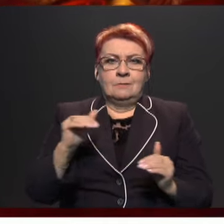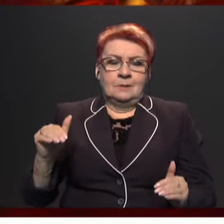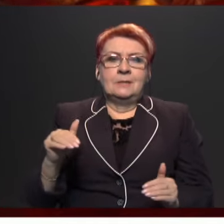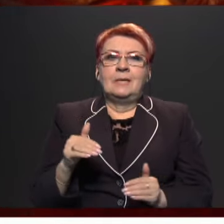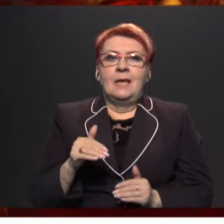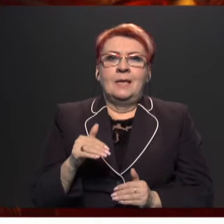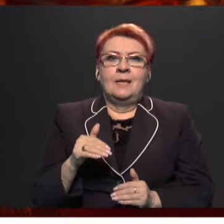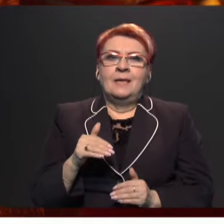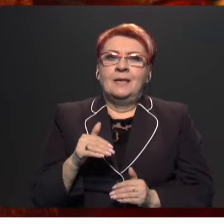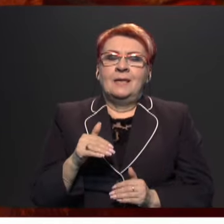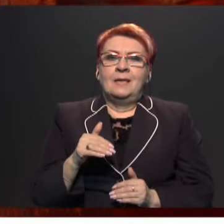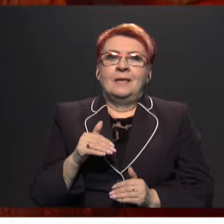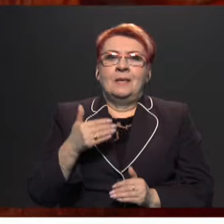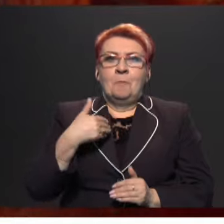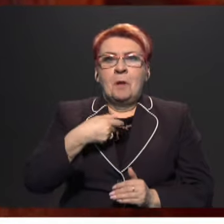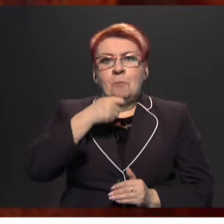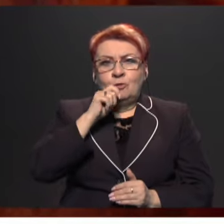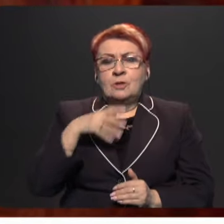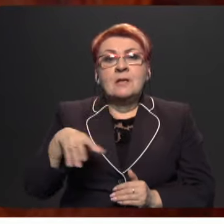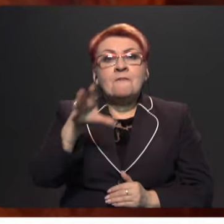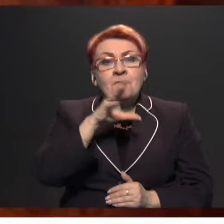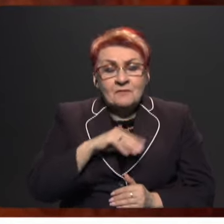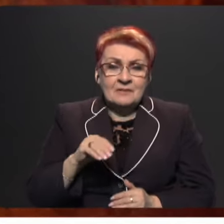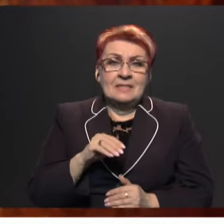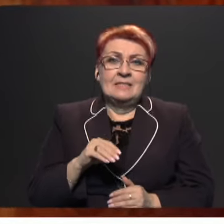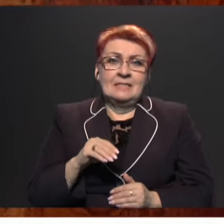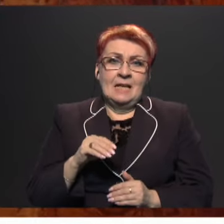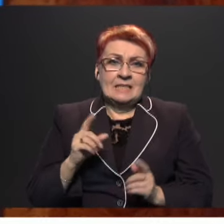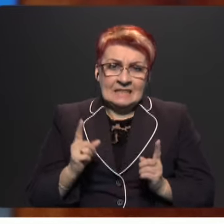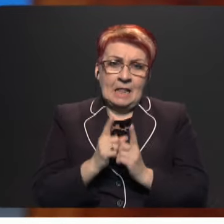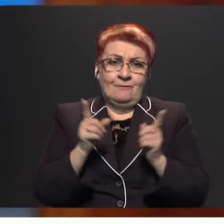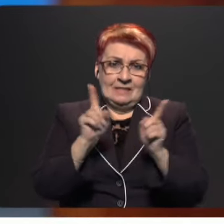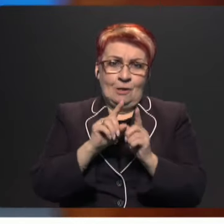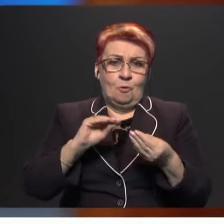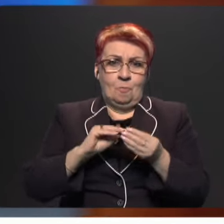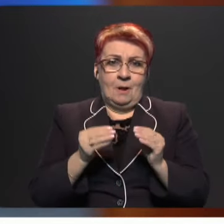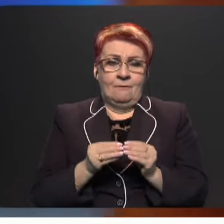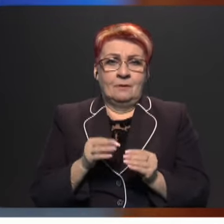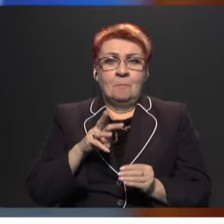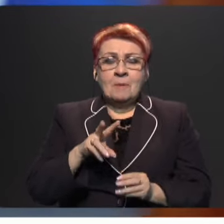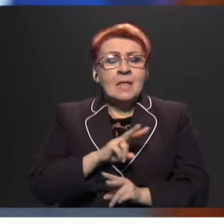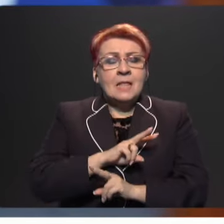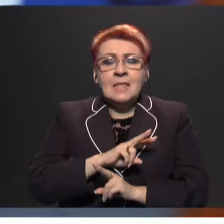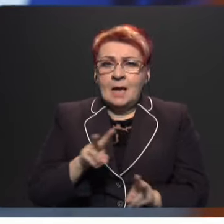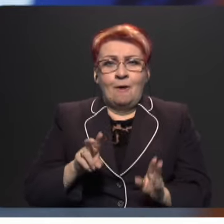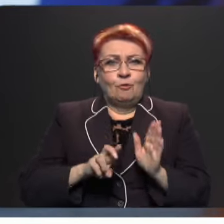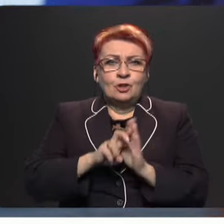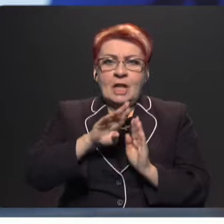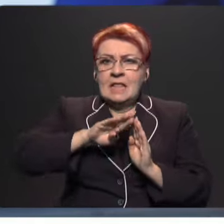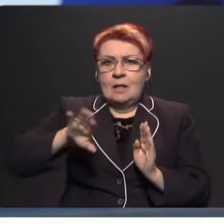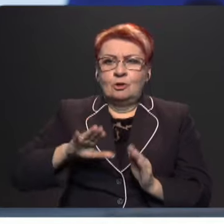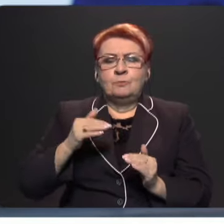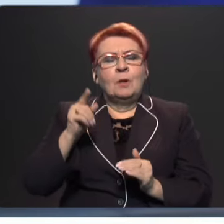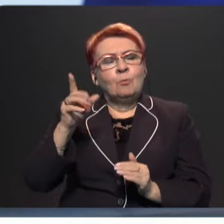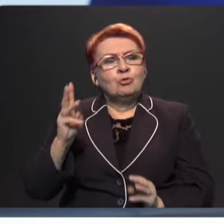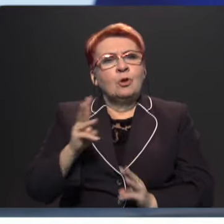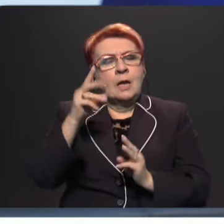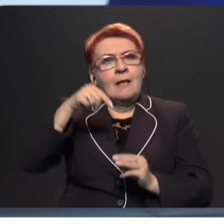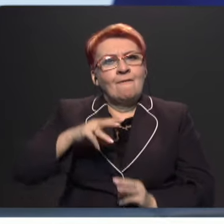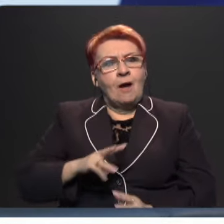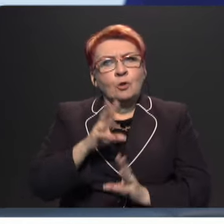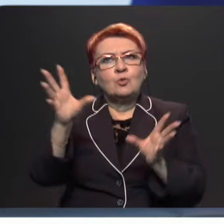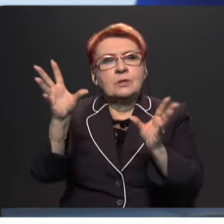всех, и все сталкивались с этой проблемой. Поэтому мы никого от церкви не отлучаем, мы не говорим, что ты теперь будешь гореть в аду вместе со